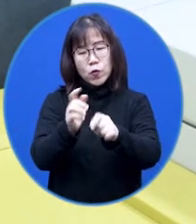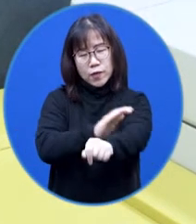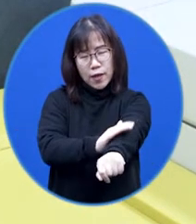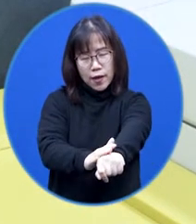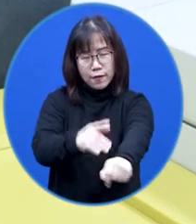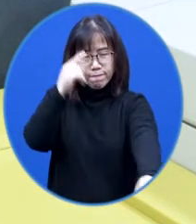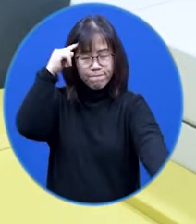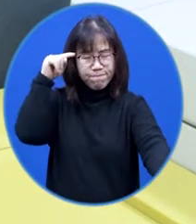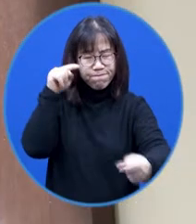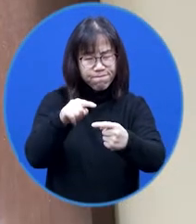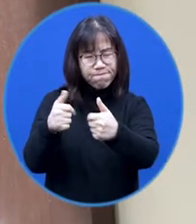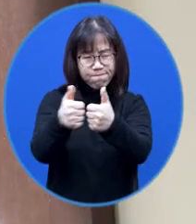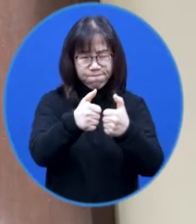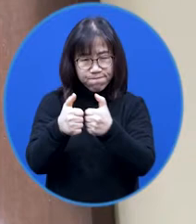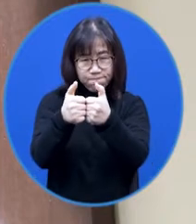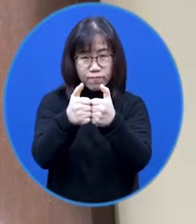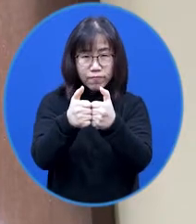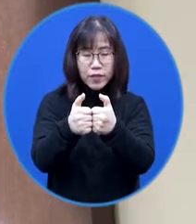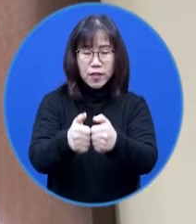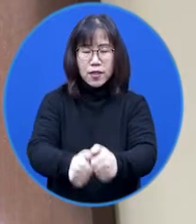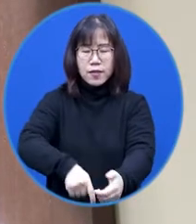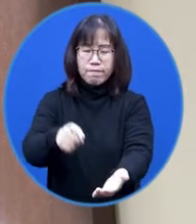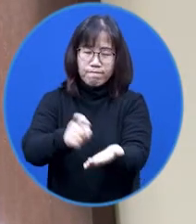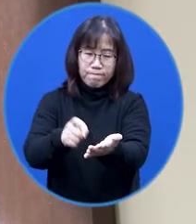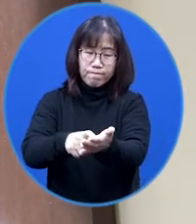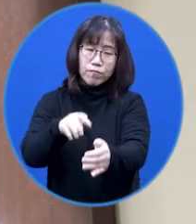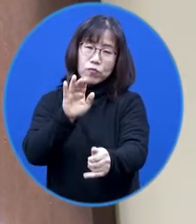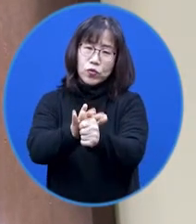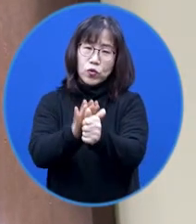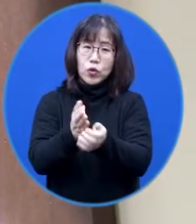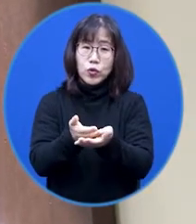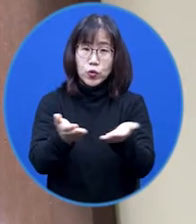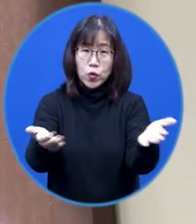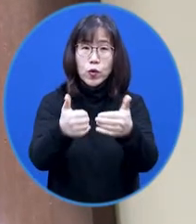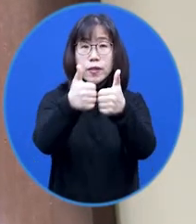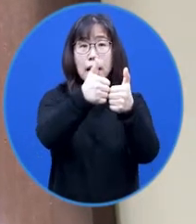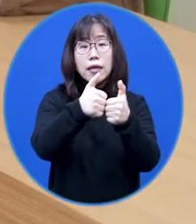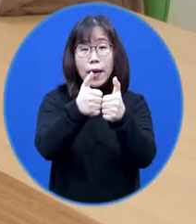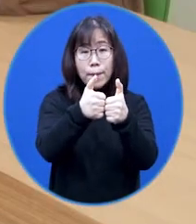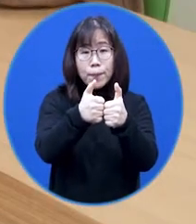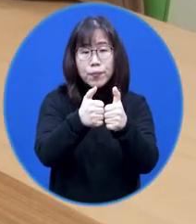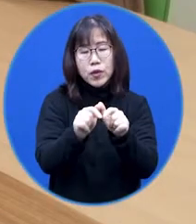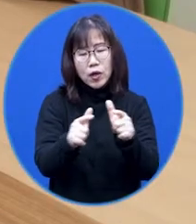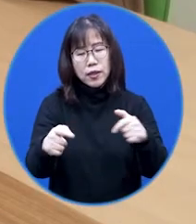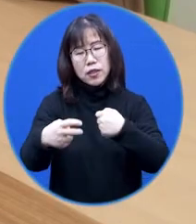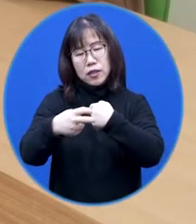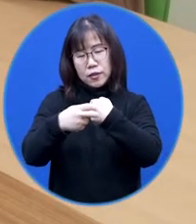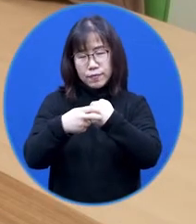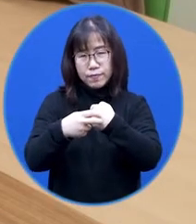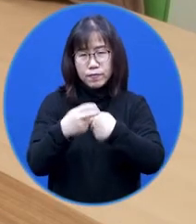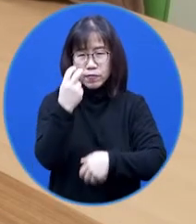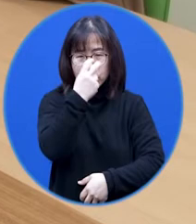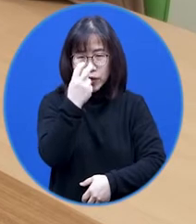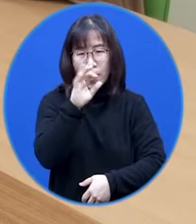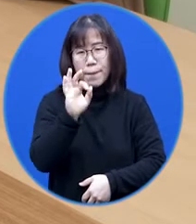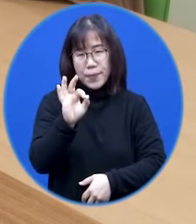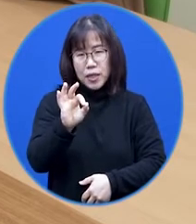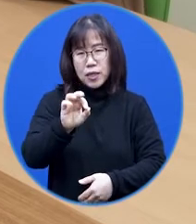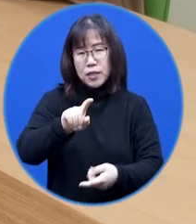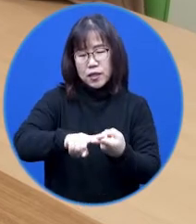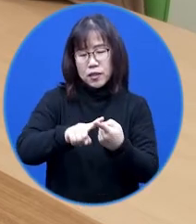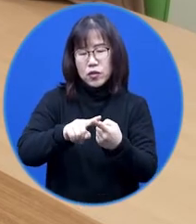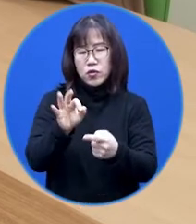등 유관기관과 활발하게 소통해 위기 청소년의 조기 발견과 긴급 지원비, 상담 및 검사비